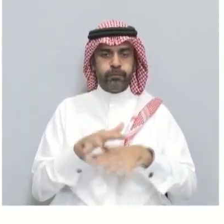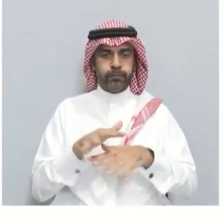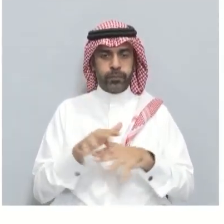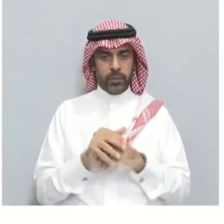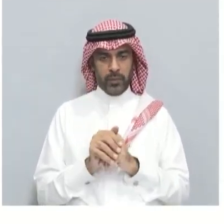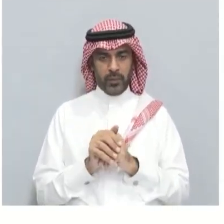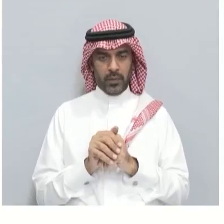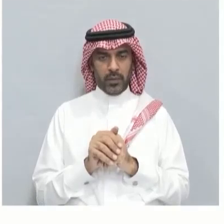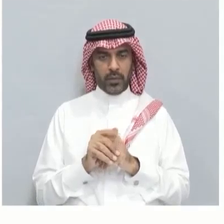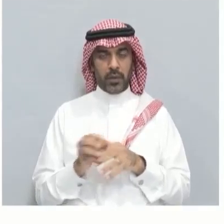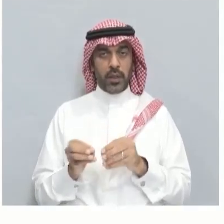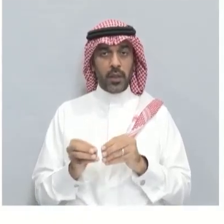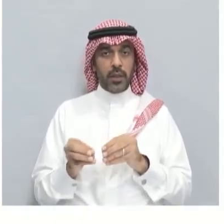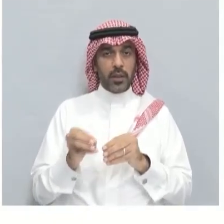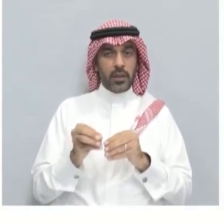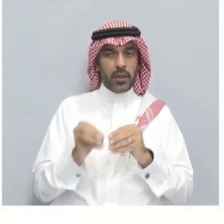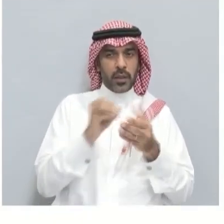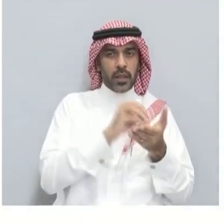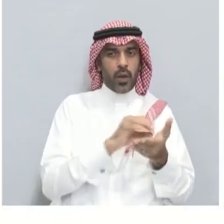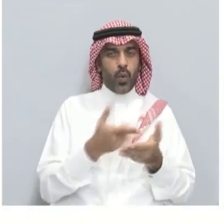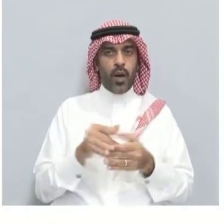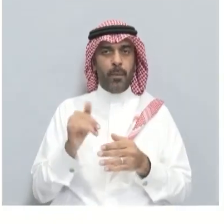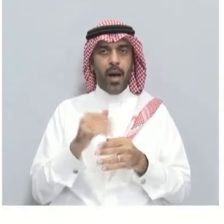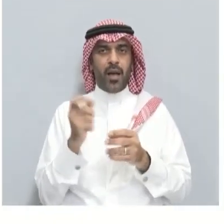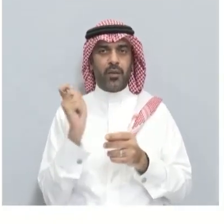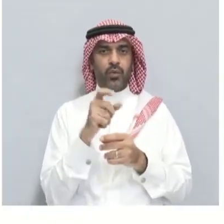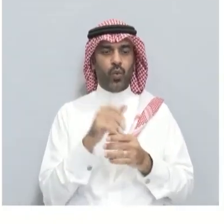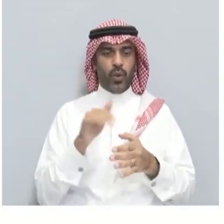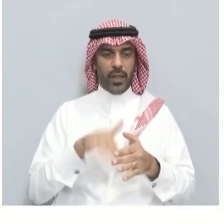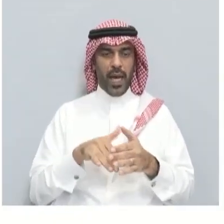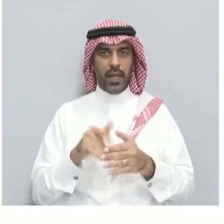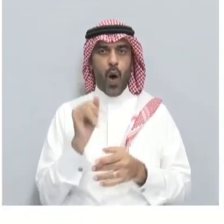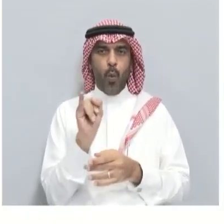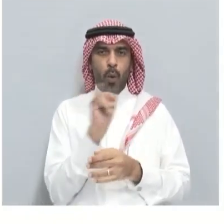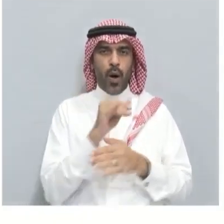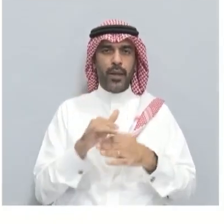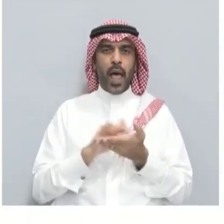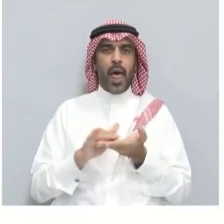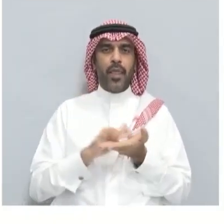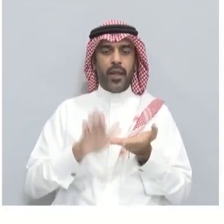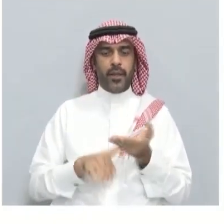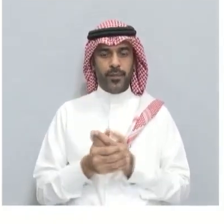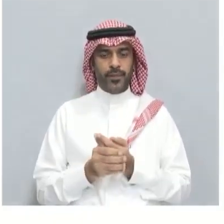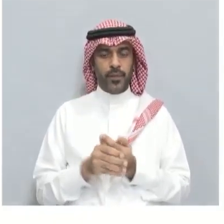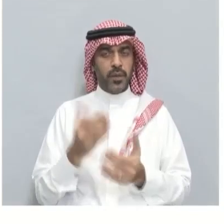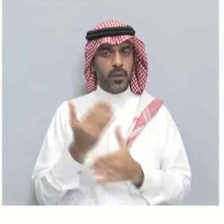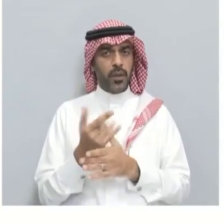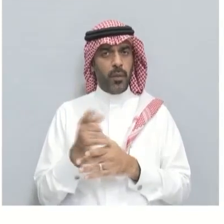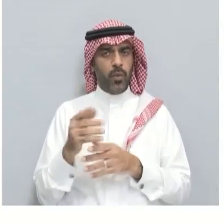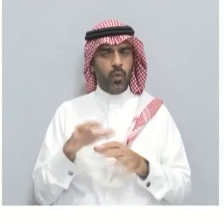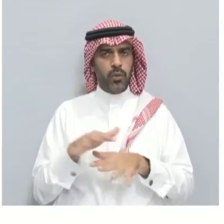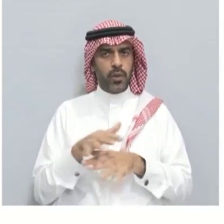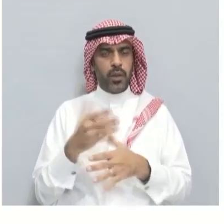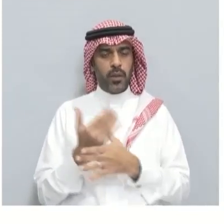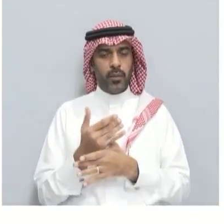هي الماده خلال الصخور او المواد الارضيه ما الذي ينتج لماذا تنتج هذه الزلازل انكسار